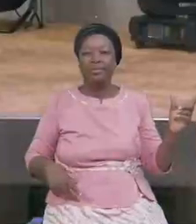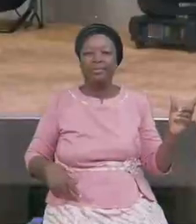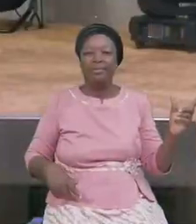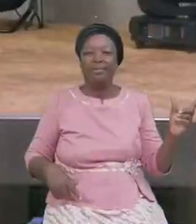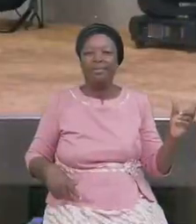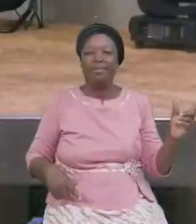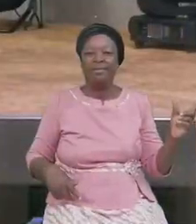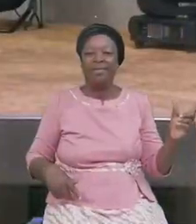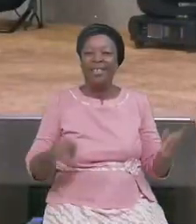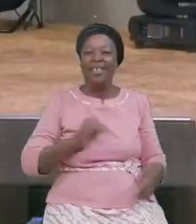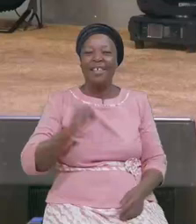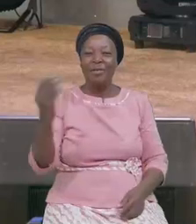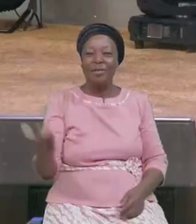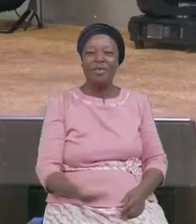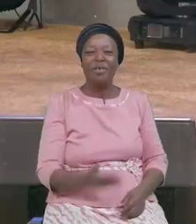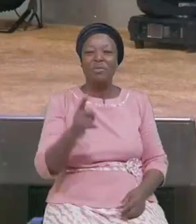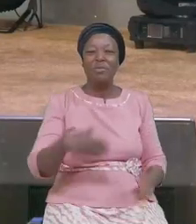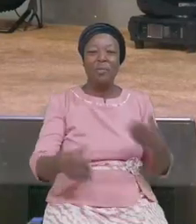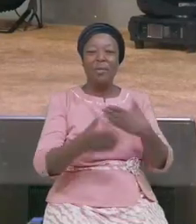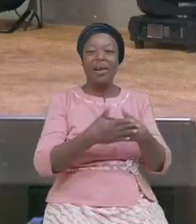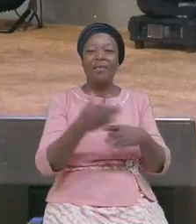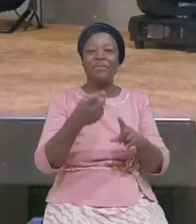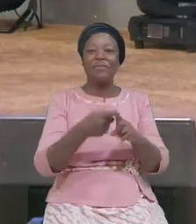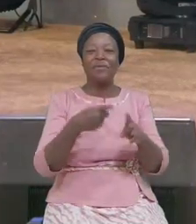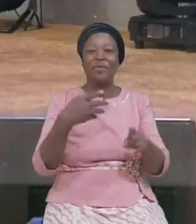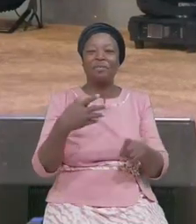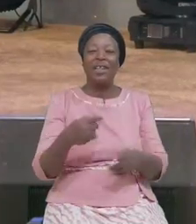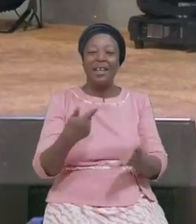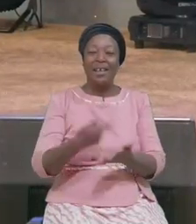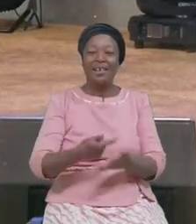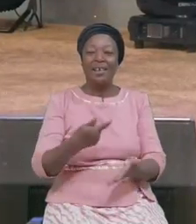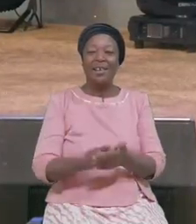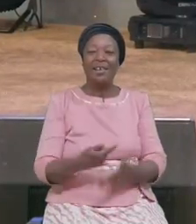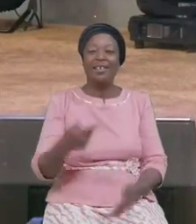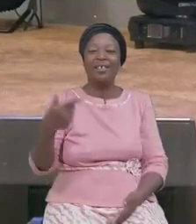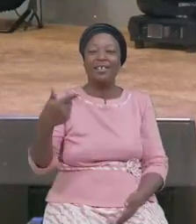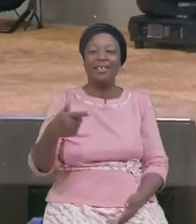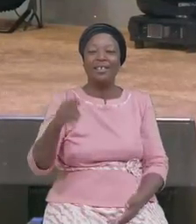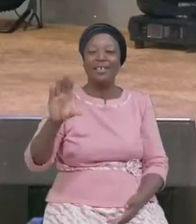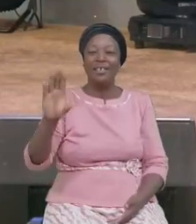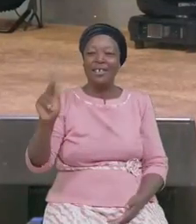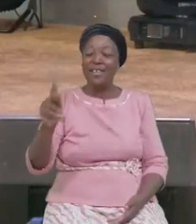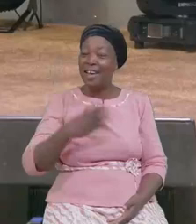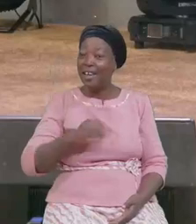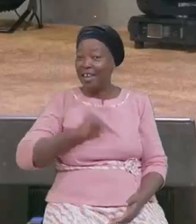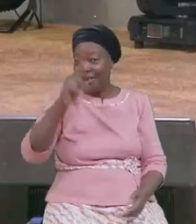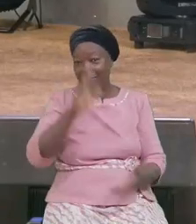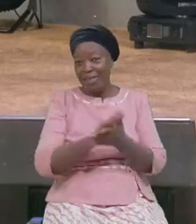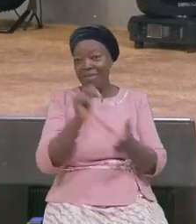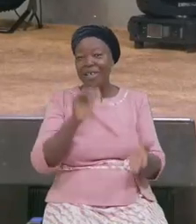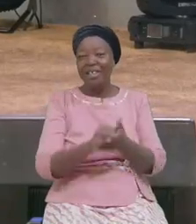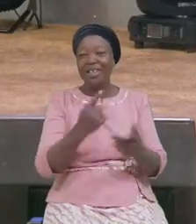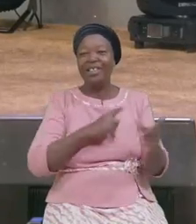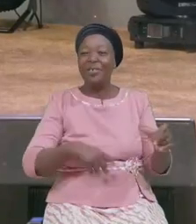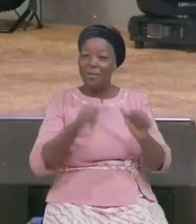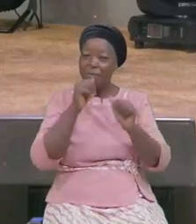Je vous souhaite bienvenue encore de retour de la GCK de Ghana. Et je crois